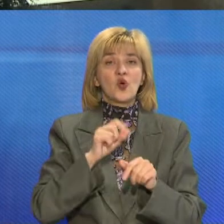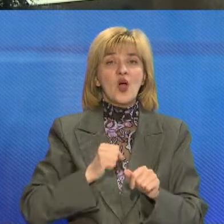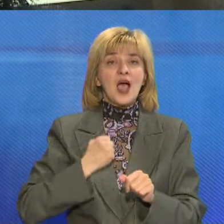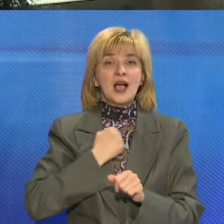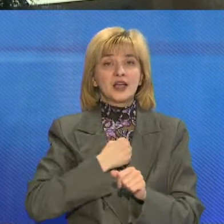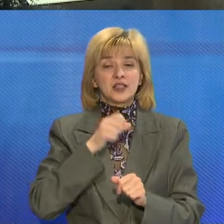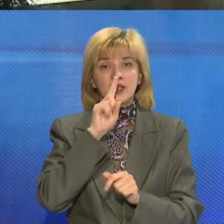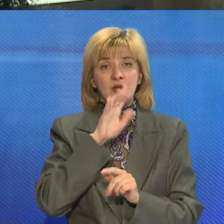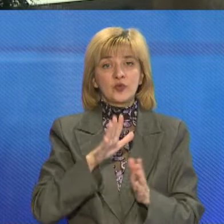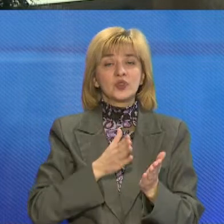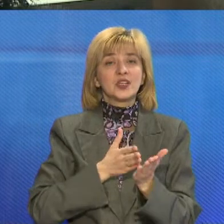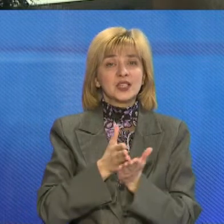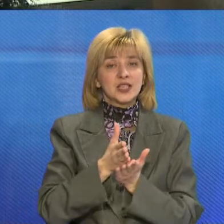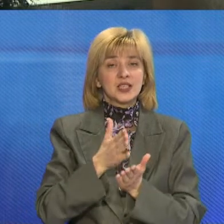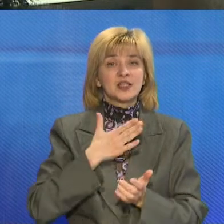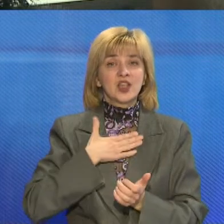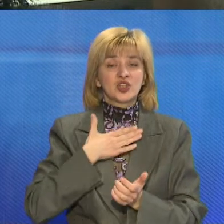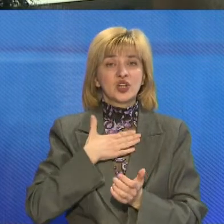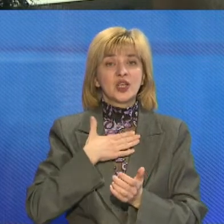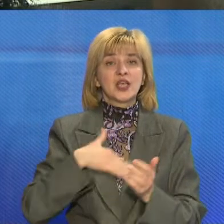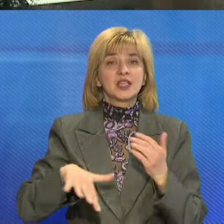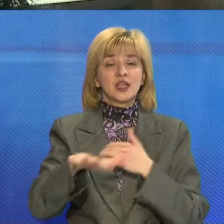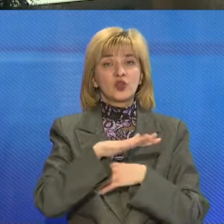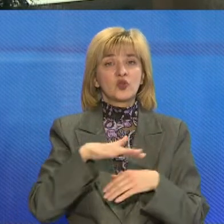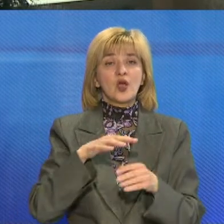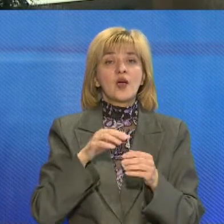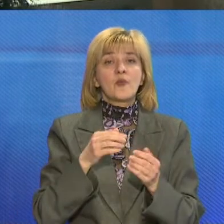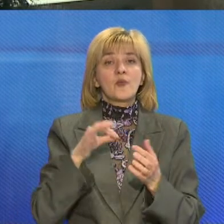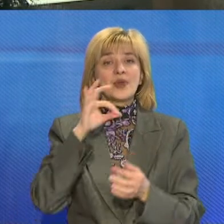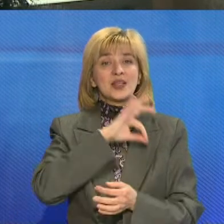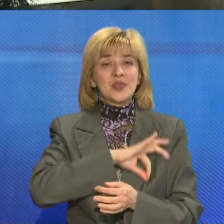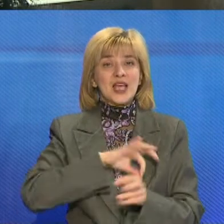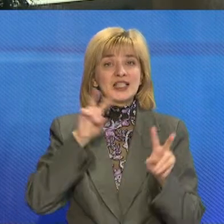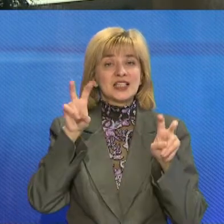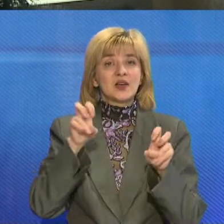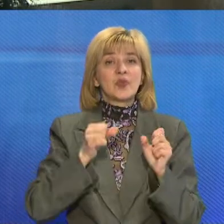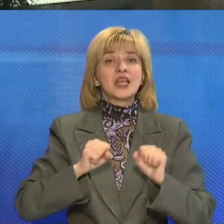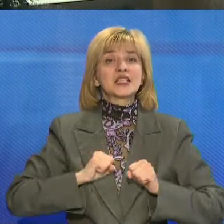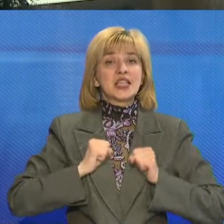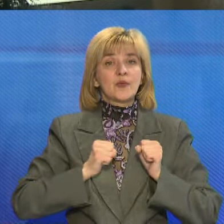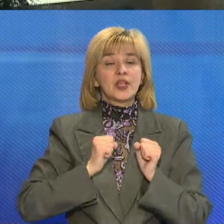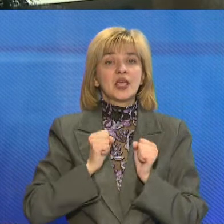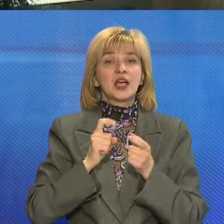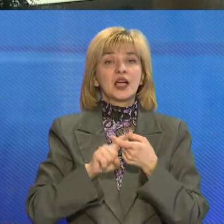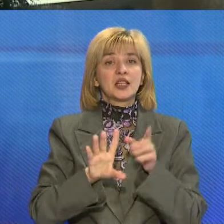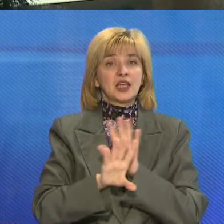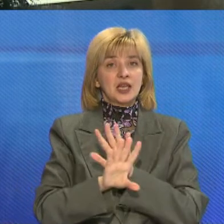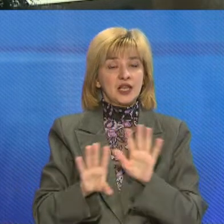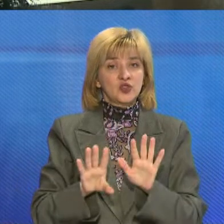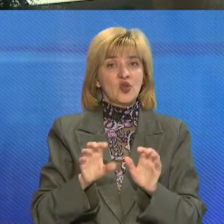нашей территории, то есть меняется термин стремления к нейтралитету на термин невозможности